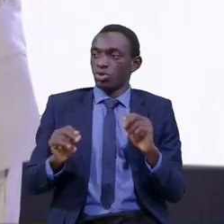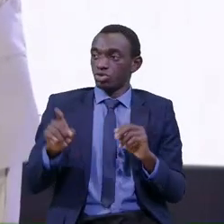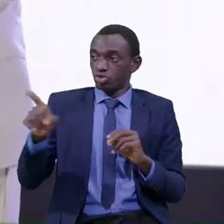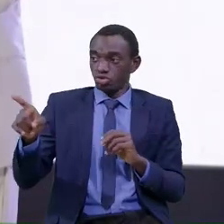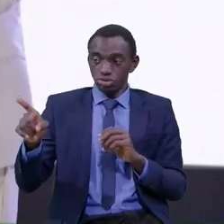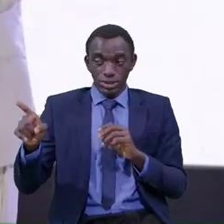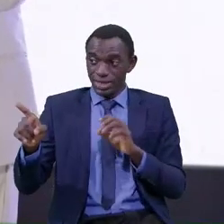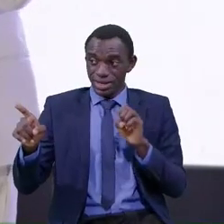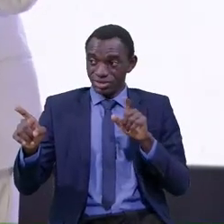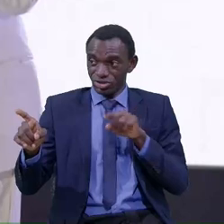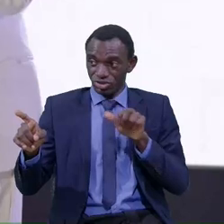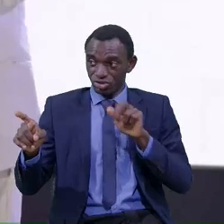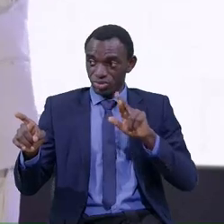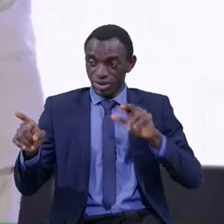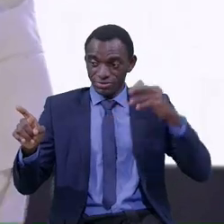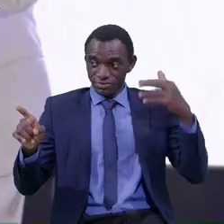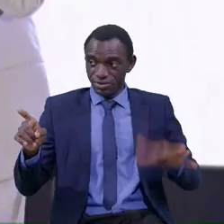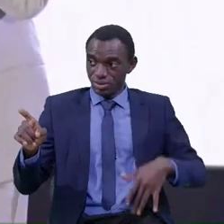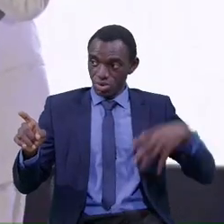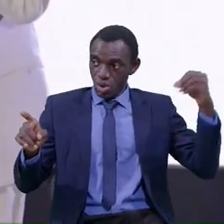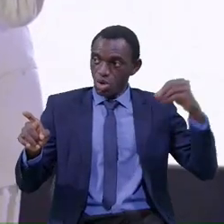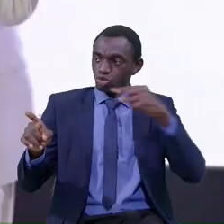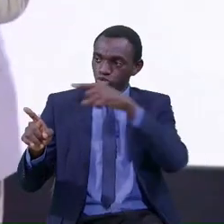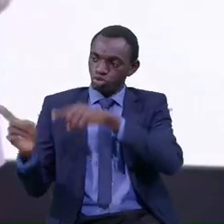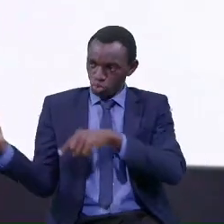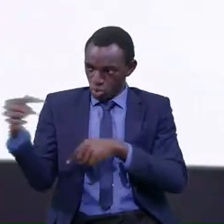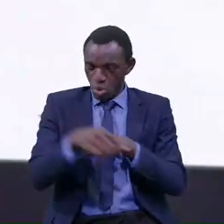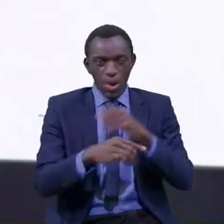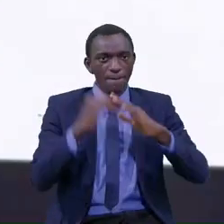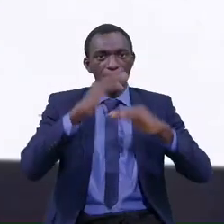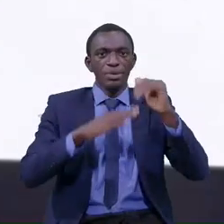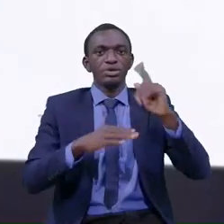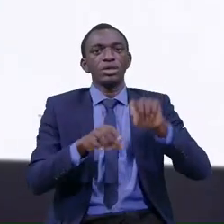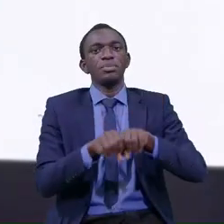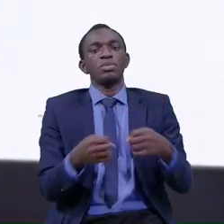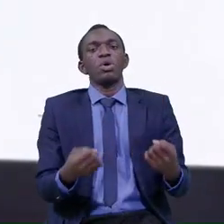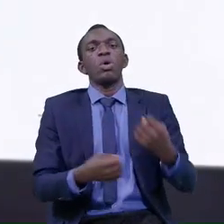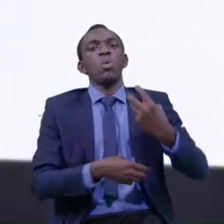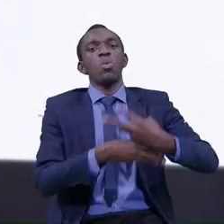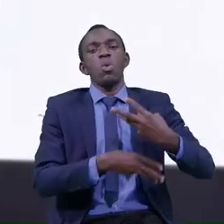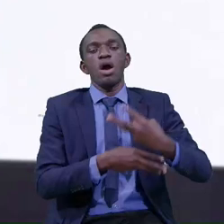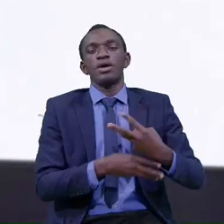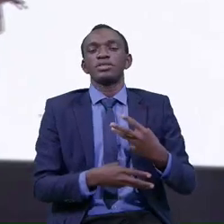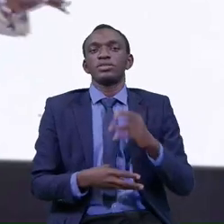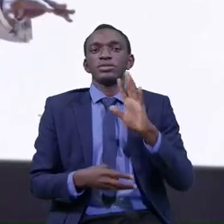et rebâtir les murailles. Pierre et André,